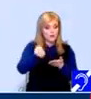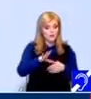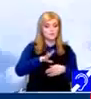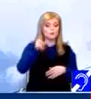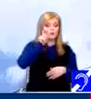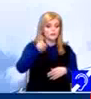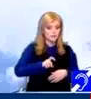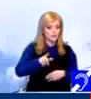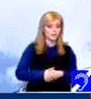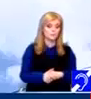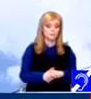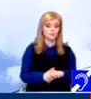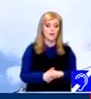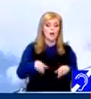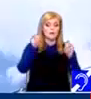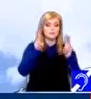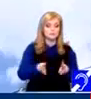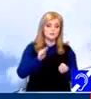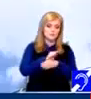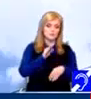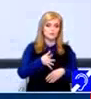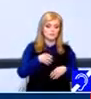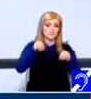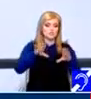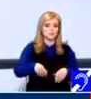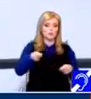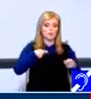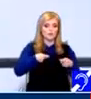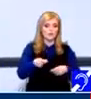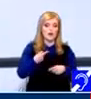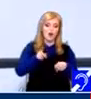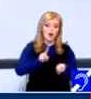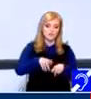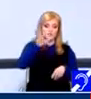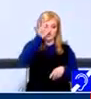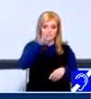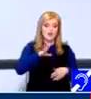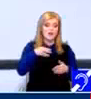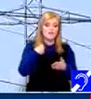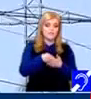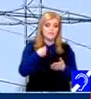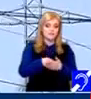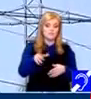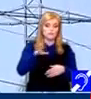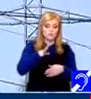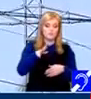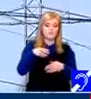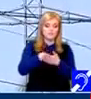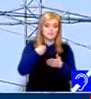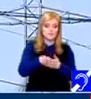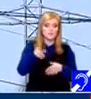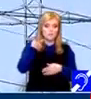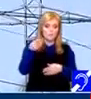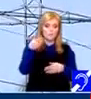un furnizor din Ucraina. Experții critică dur decizia guvernului și spune că astfel Chișinăul finanțează separatismul în